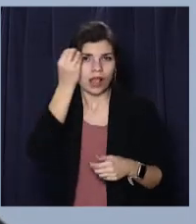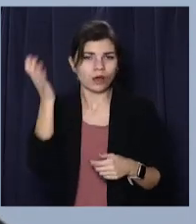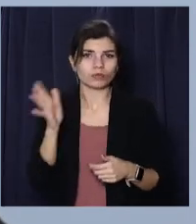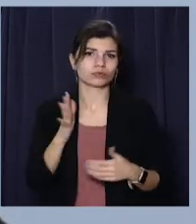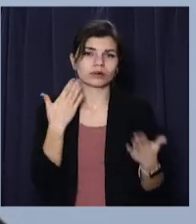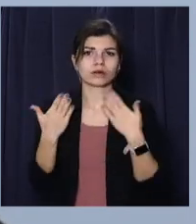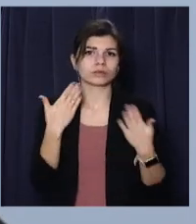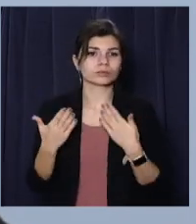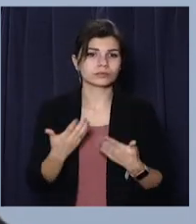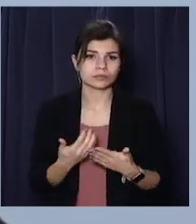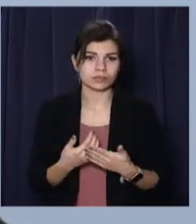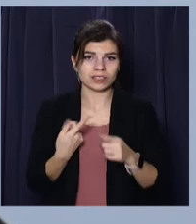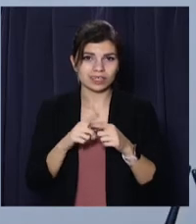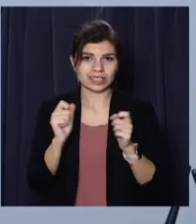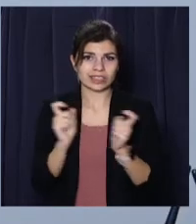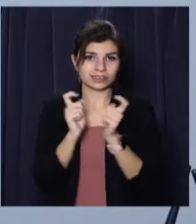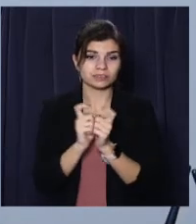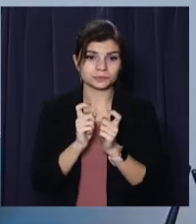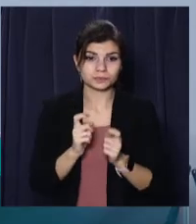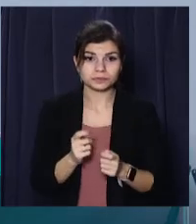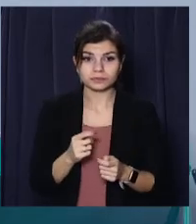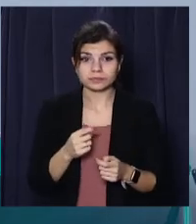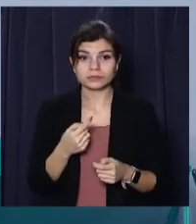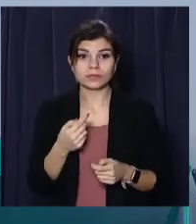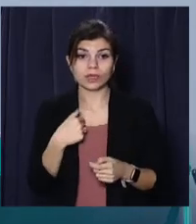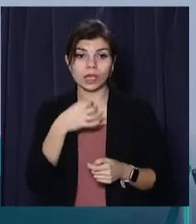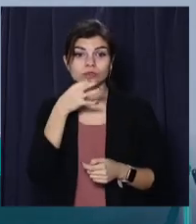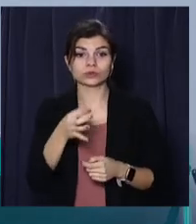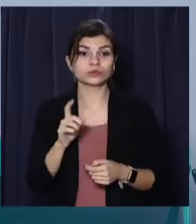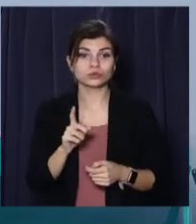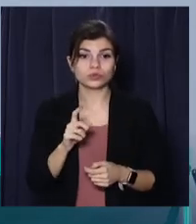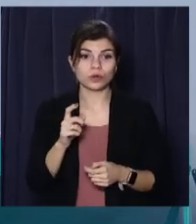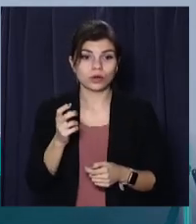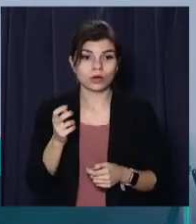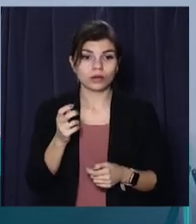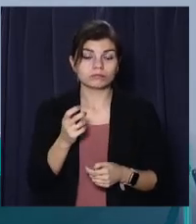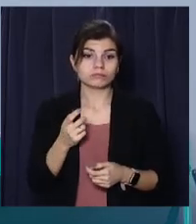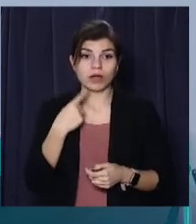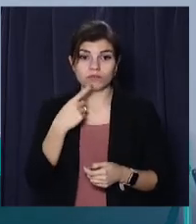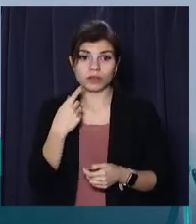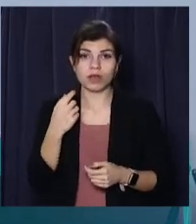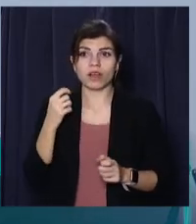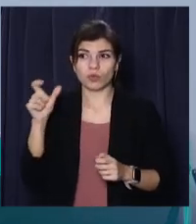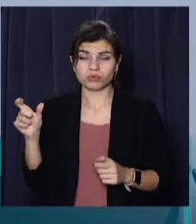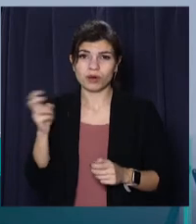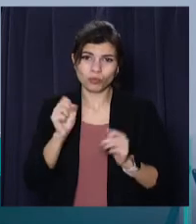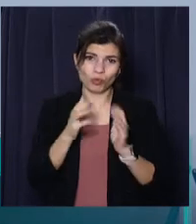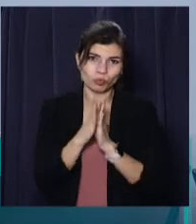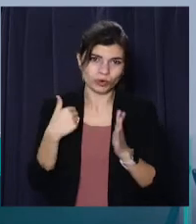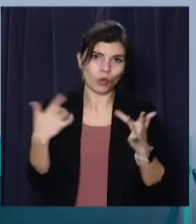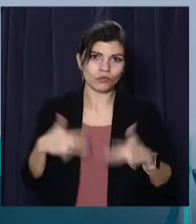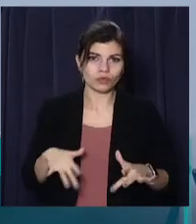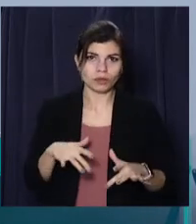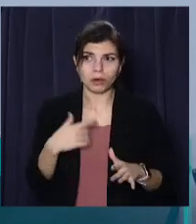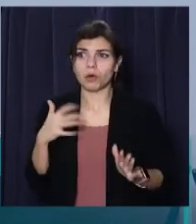льготної категорії, із-за от цих всіх скандалів. Многі, по-чесному скажу, приходять і говорять, можна я уволюсь на місяць?